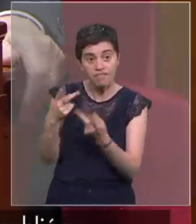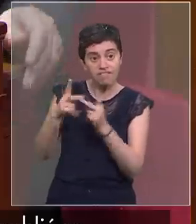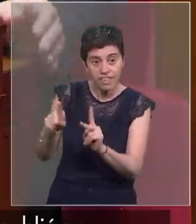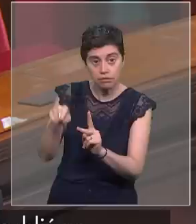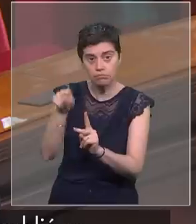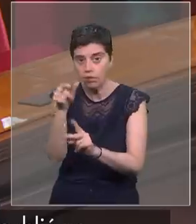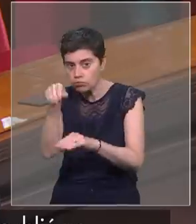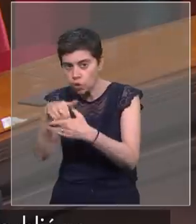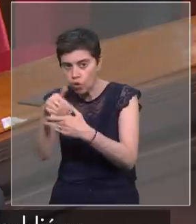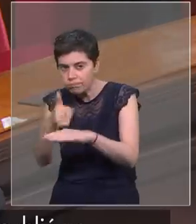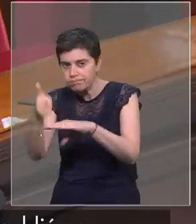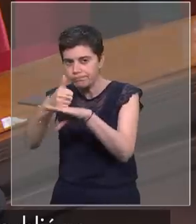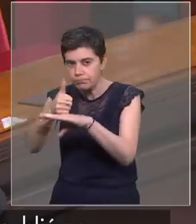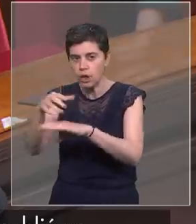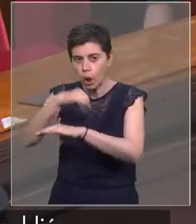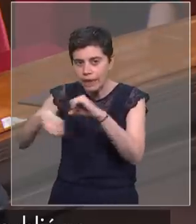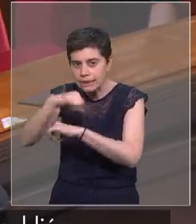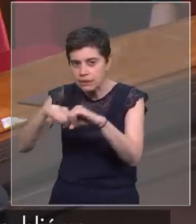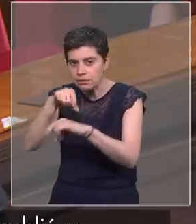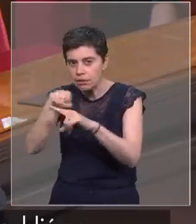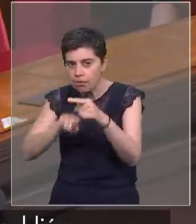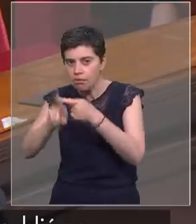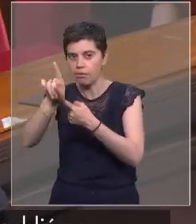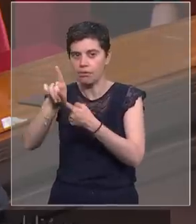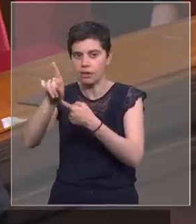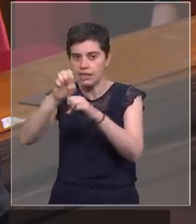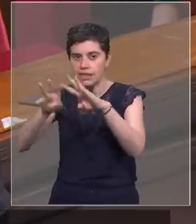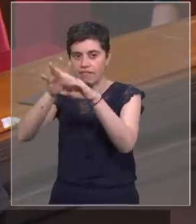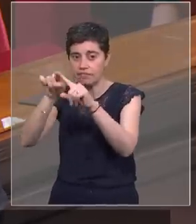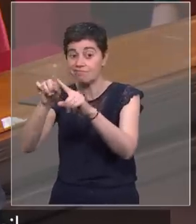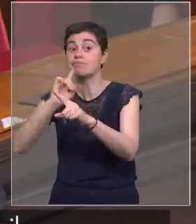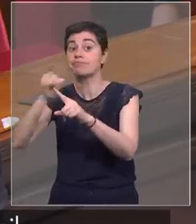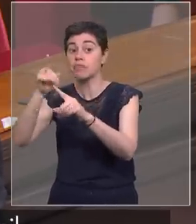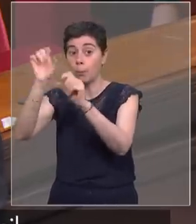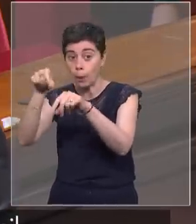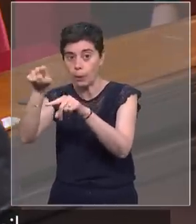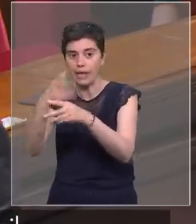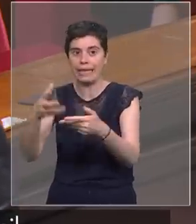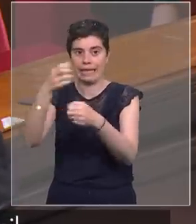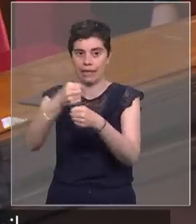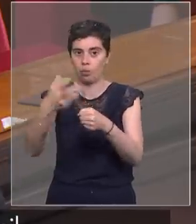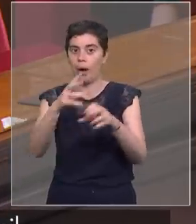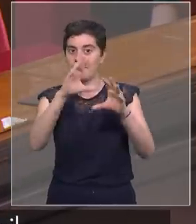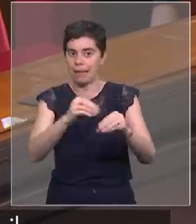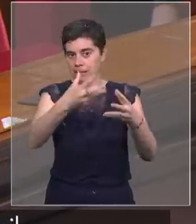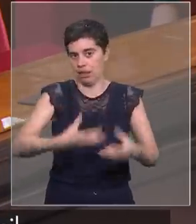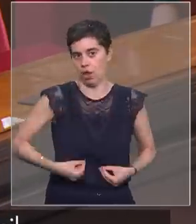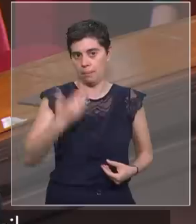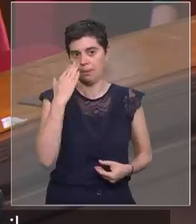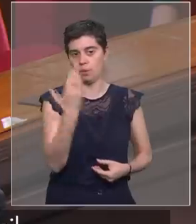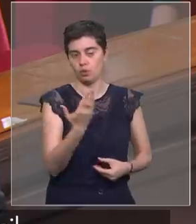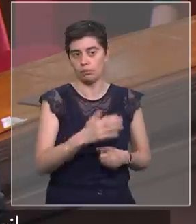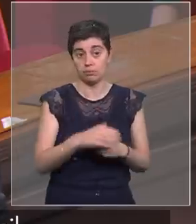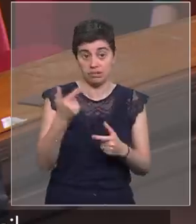en donnant, qui donnera aussi au CAF, en dernier ressort, la possibilité de créer les places d'accueil nécessaires. C'est un